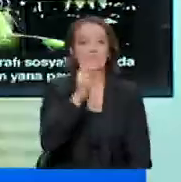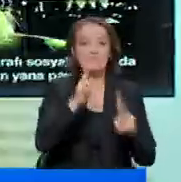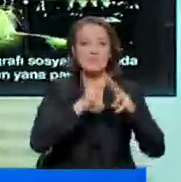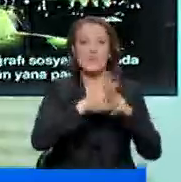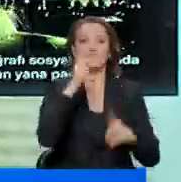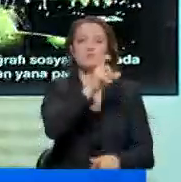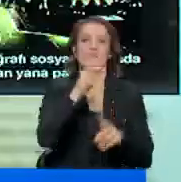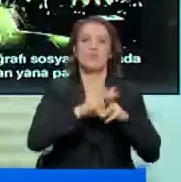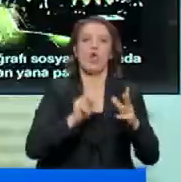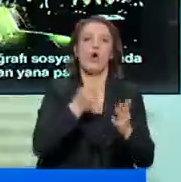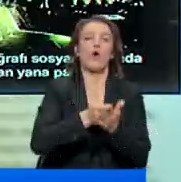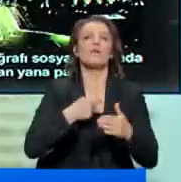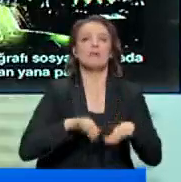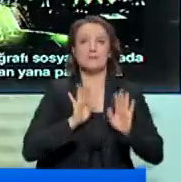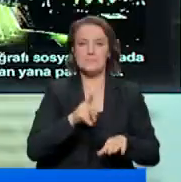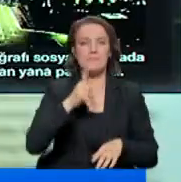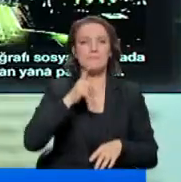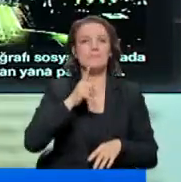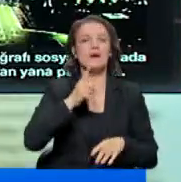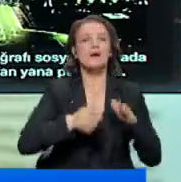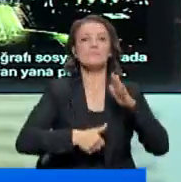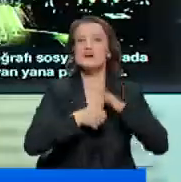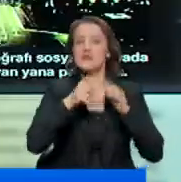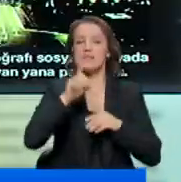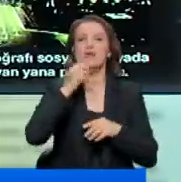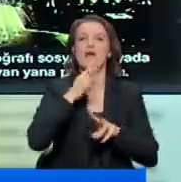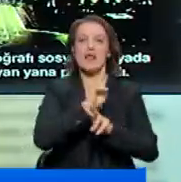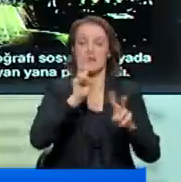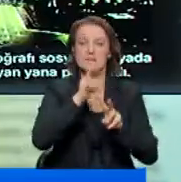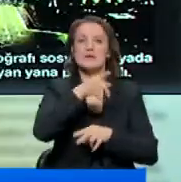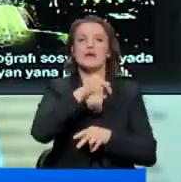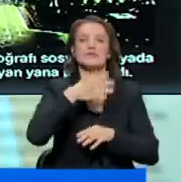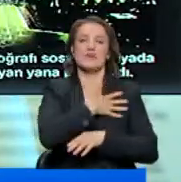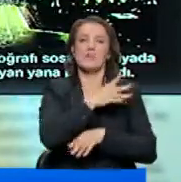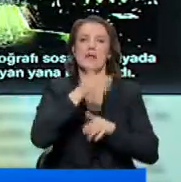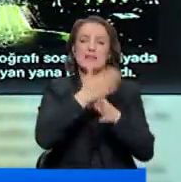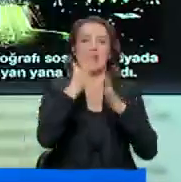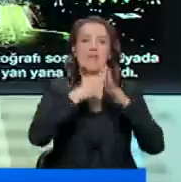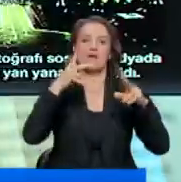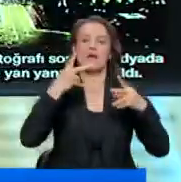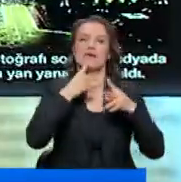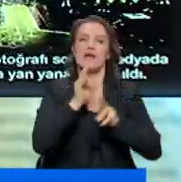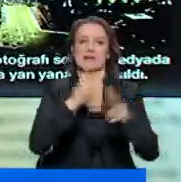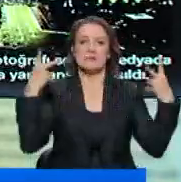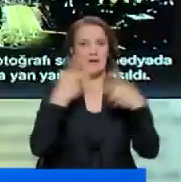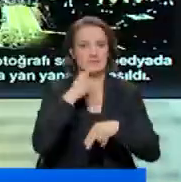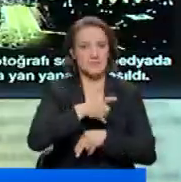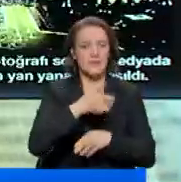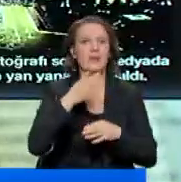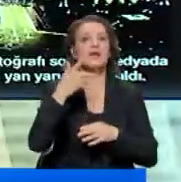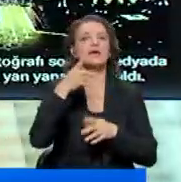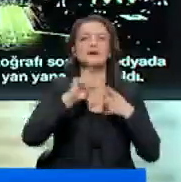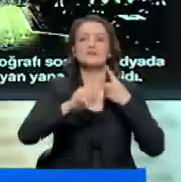3 ay ödemedi. Başkent Elektrik dün evinin elektriğini kesti. Kılıçdaroğlu evinden video ile